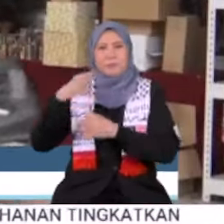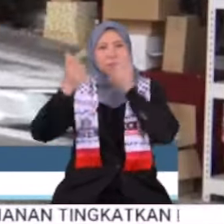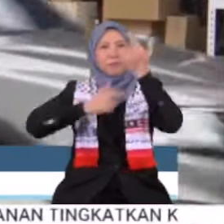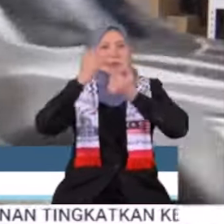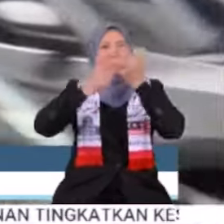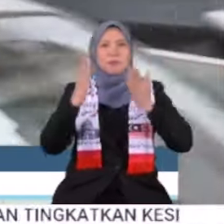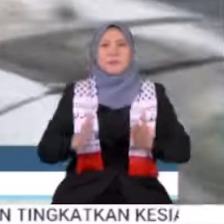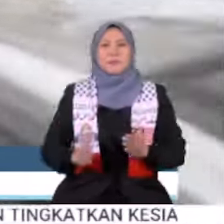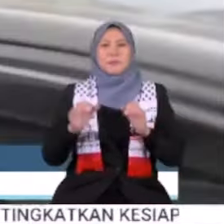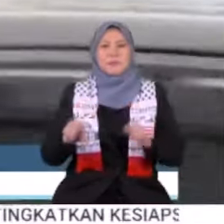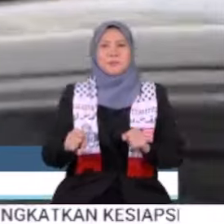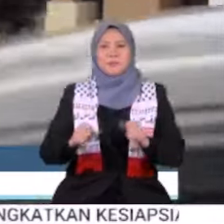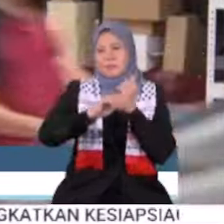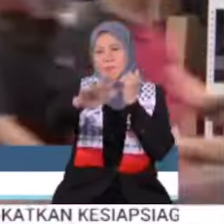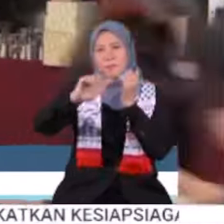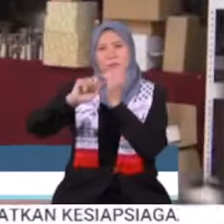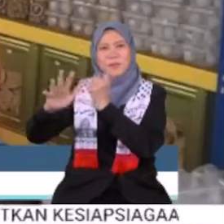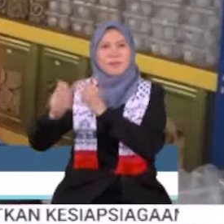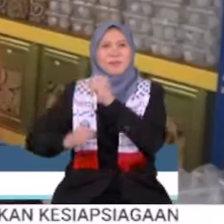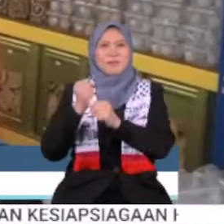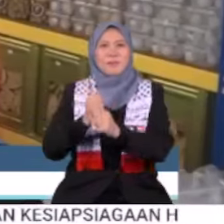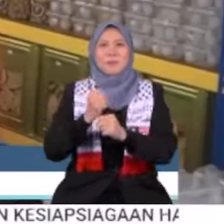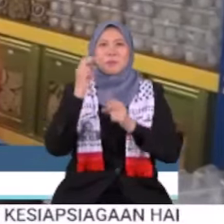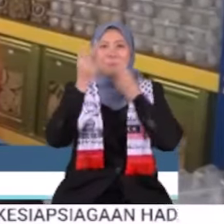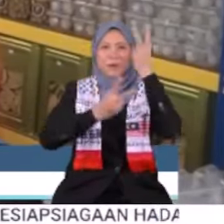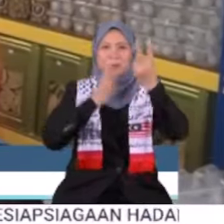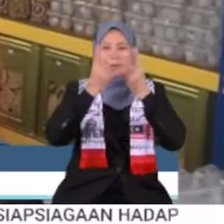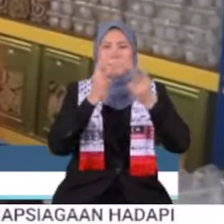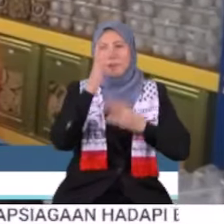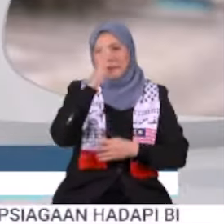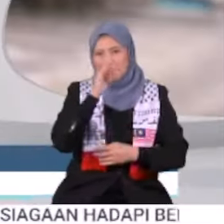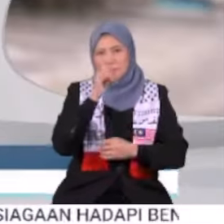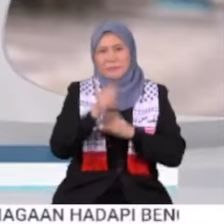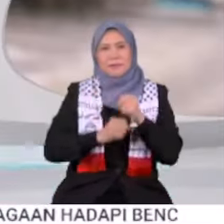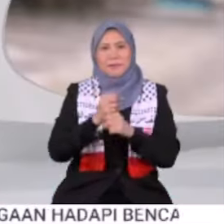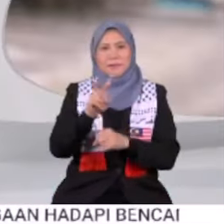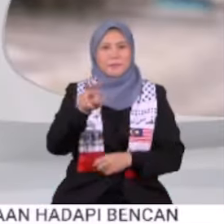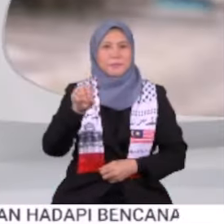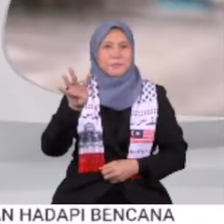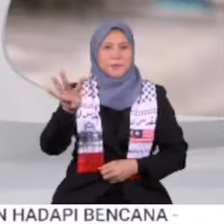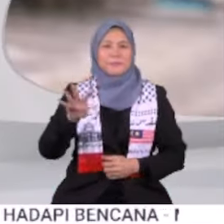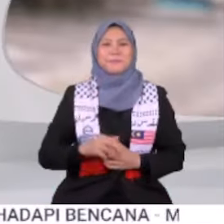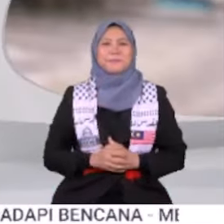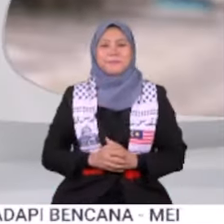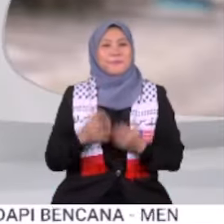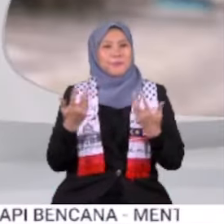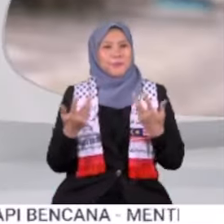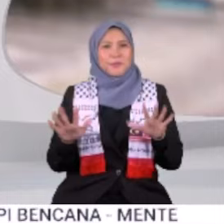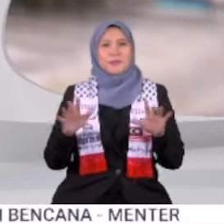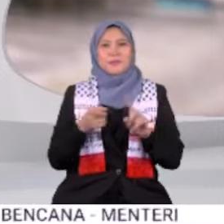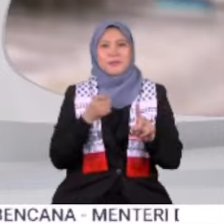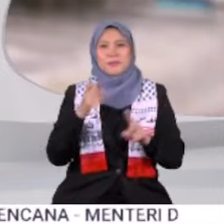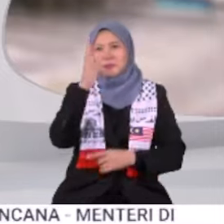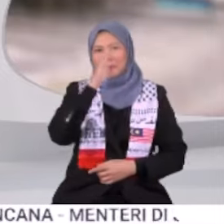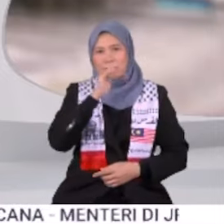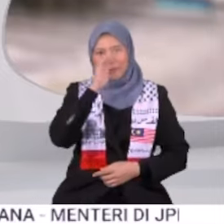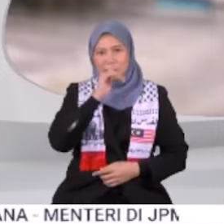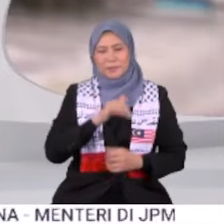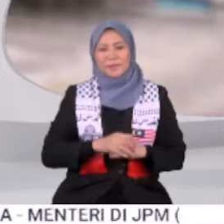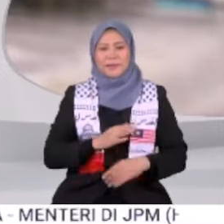pelancong seterusnya meningkatkan promosi Tahun Melaut Melaka 2024. Setakat ini sahaja perkembangan semasa dari